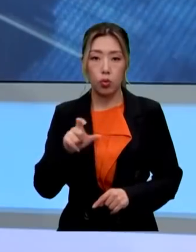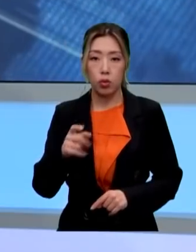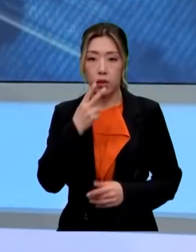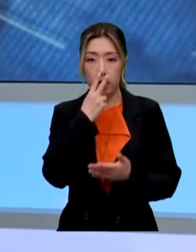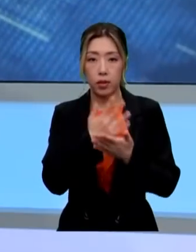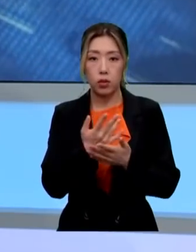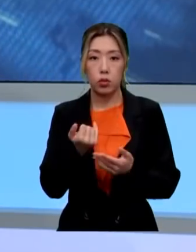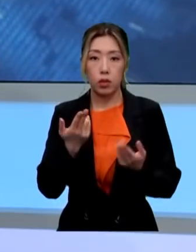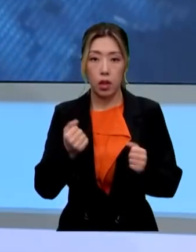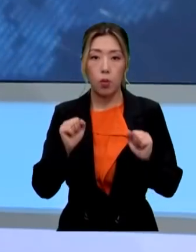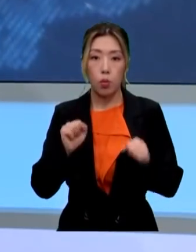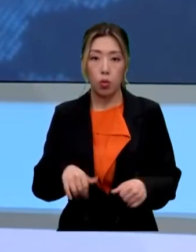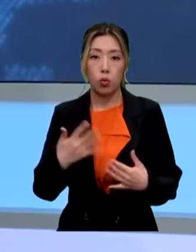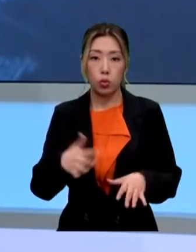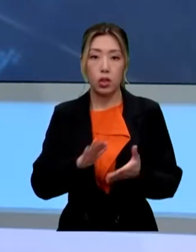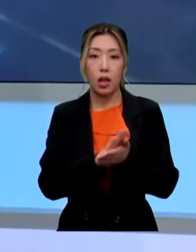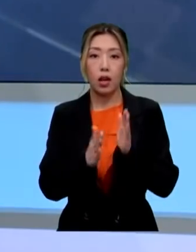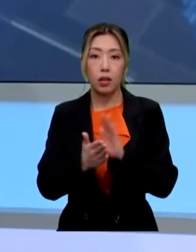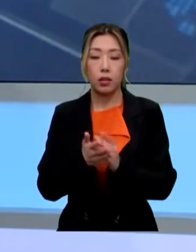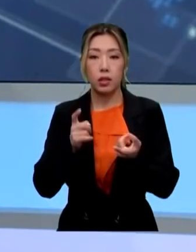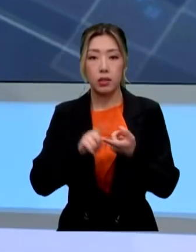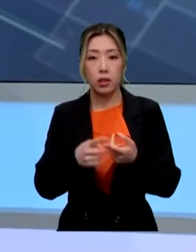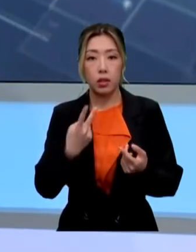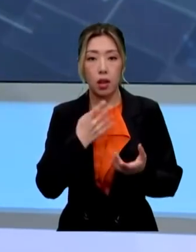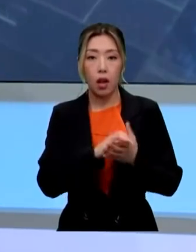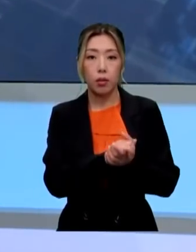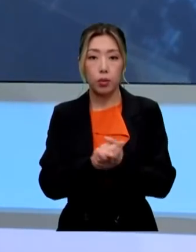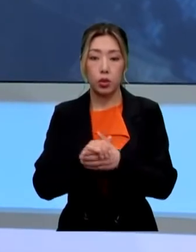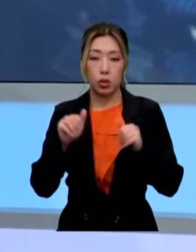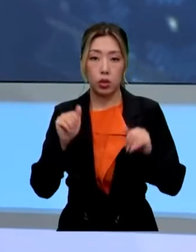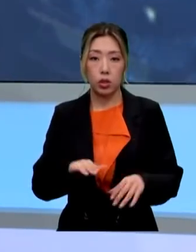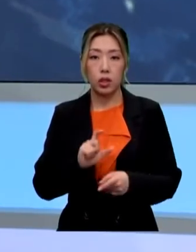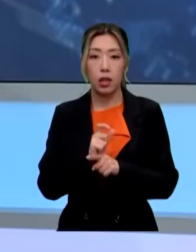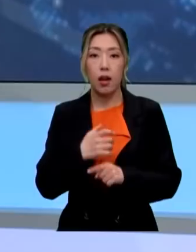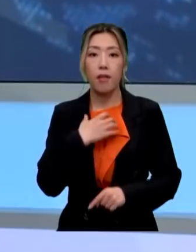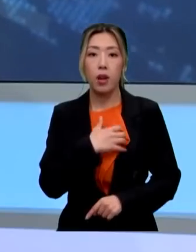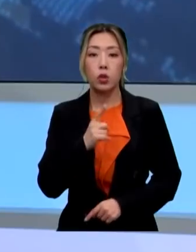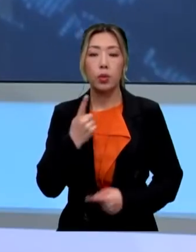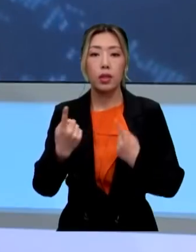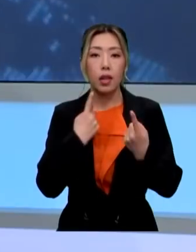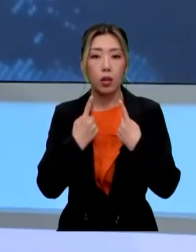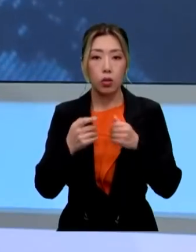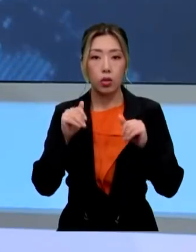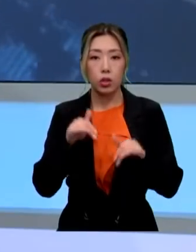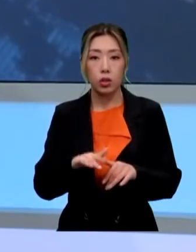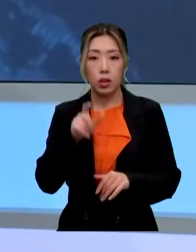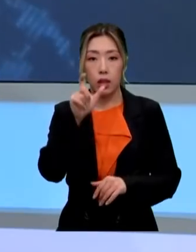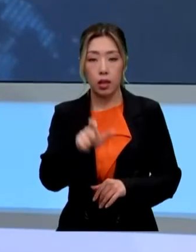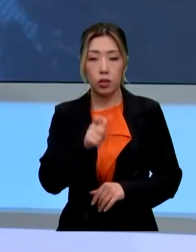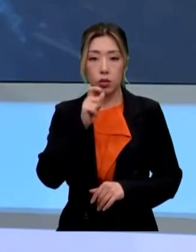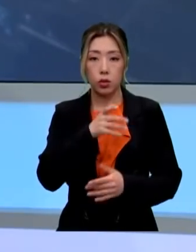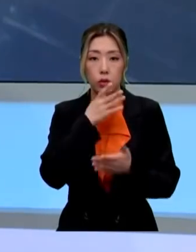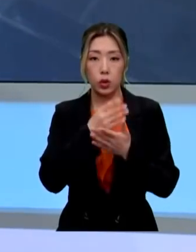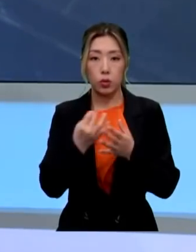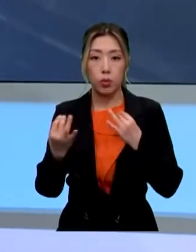действительно можно договариваться, решая конфликты дипломатическим путем. Важно лишь, чтобы к диалогу были готовы все стороны конфликта, и тогда